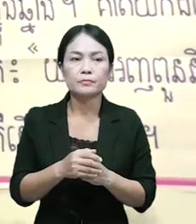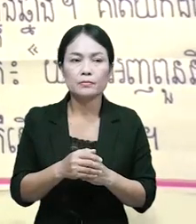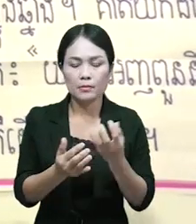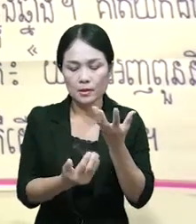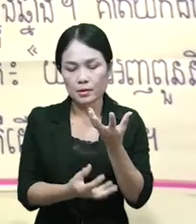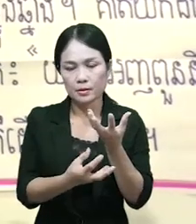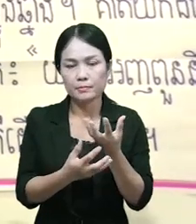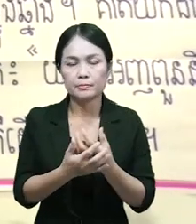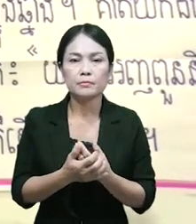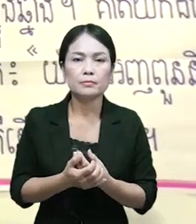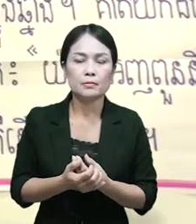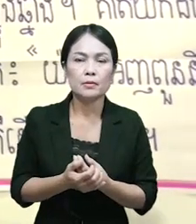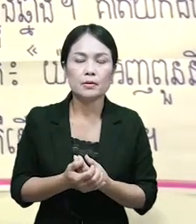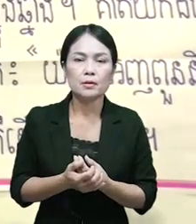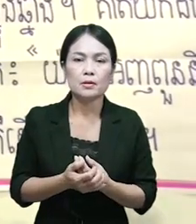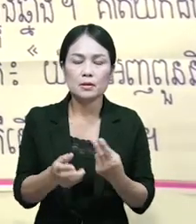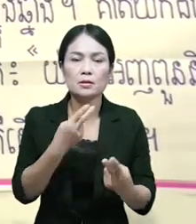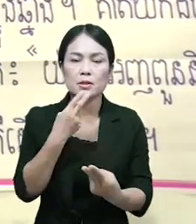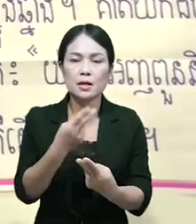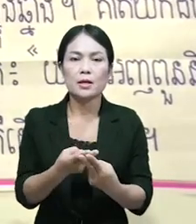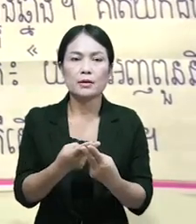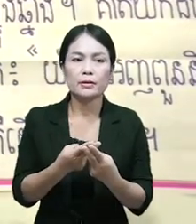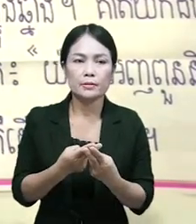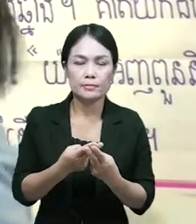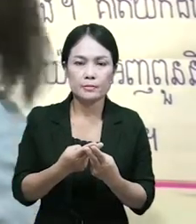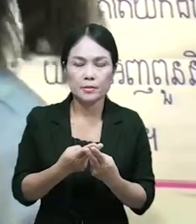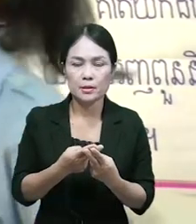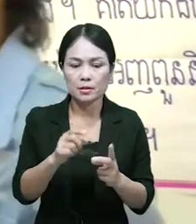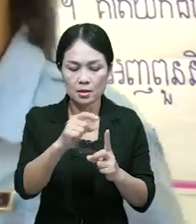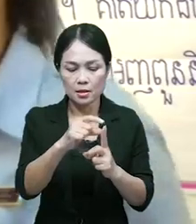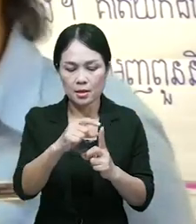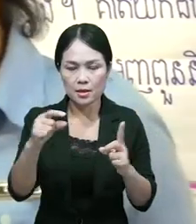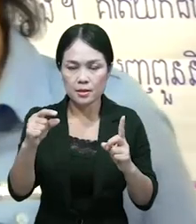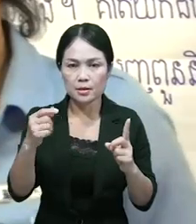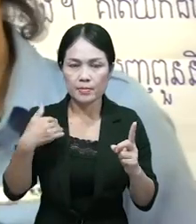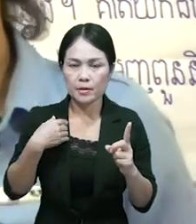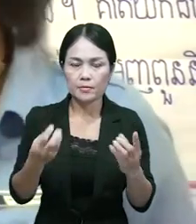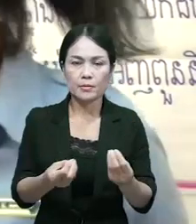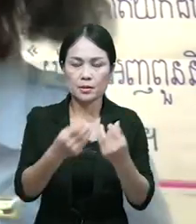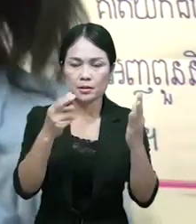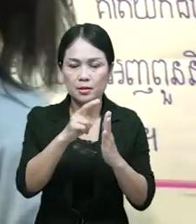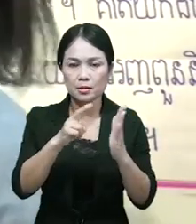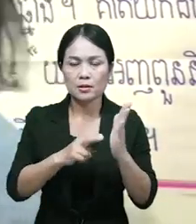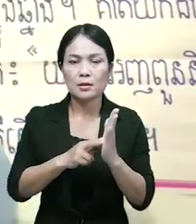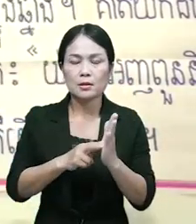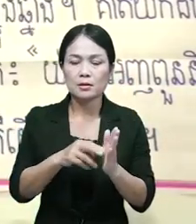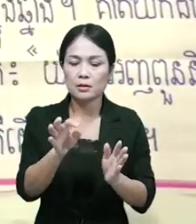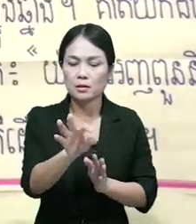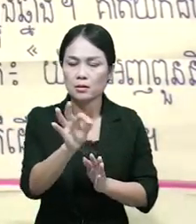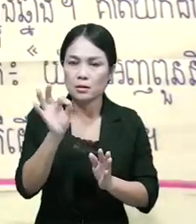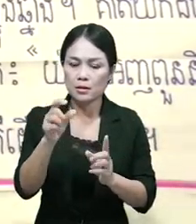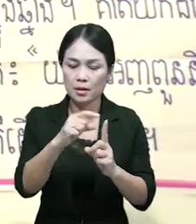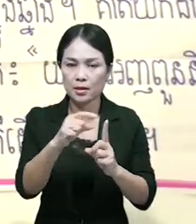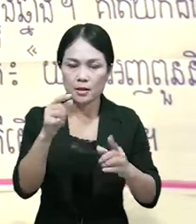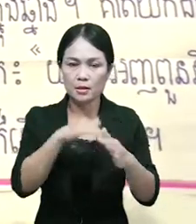ទៀតកូនឆ្លើយណាកូនណាអញ្ចឹងមានថាកិរិយាសព្ទមានច្រើនមែនតើនៅក្នុងអត្ថបទនេះណាកូនណាអញ្ចឹងកូនអាចស្រង់កិរិយាចូ